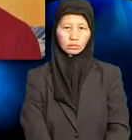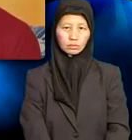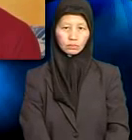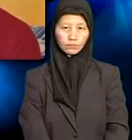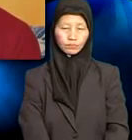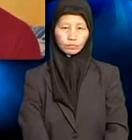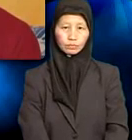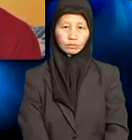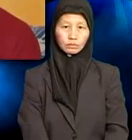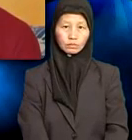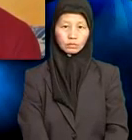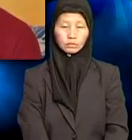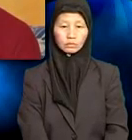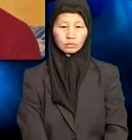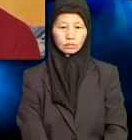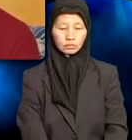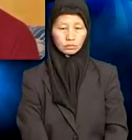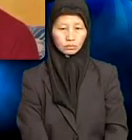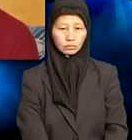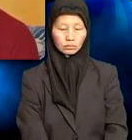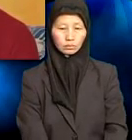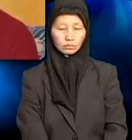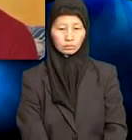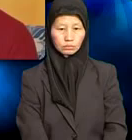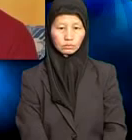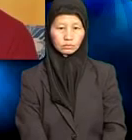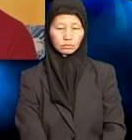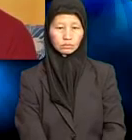Bismillahirrahmanirrahim. Alhamdulillahi rabbil alamin.